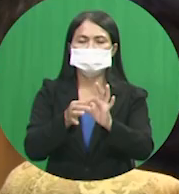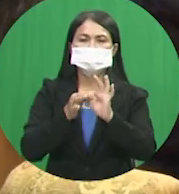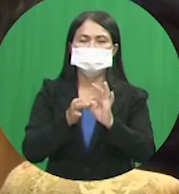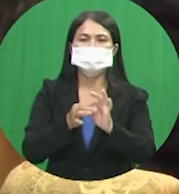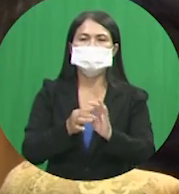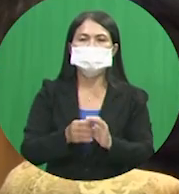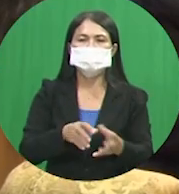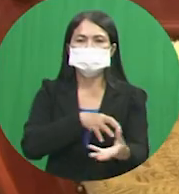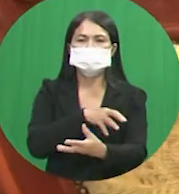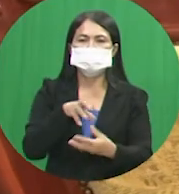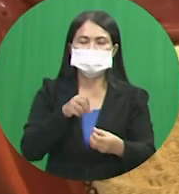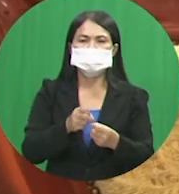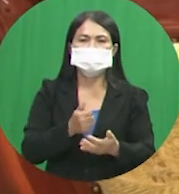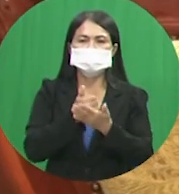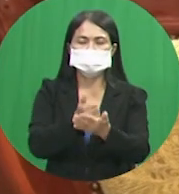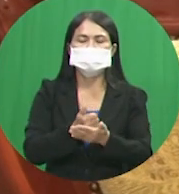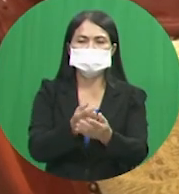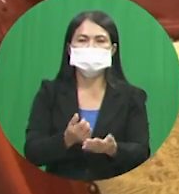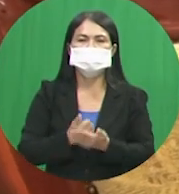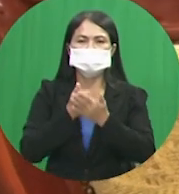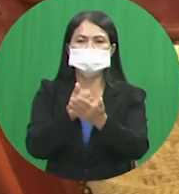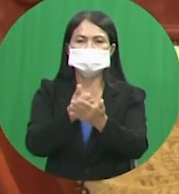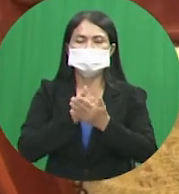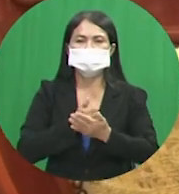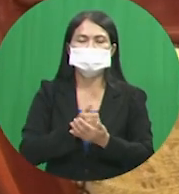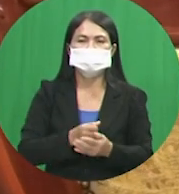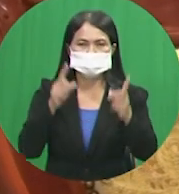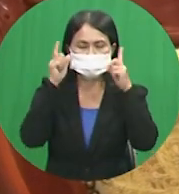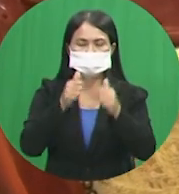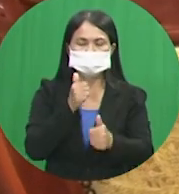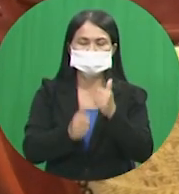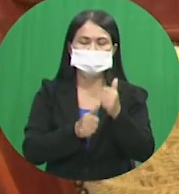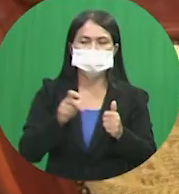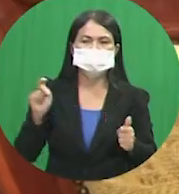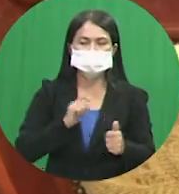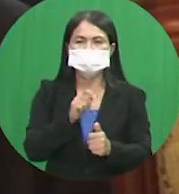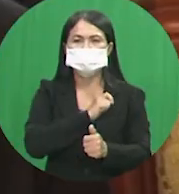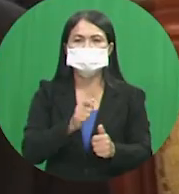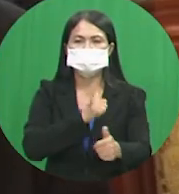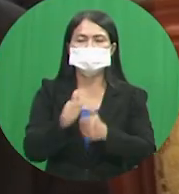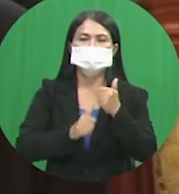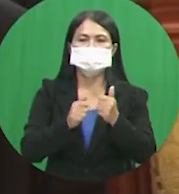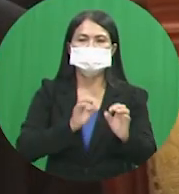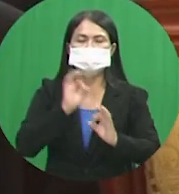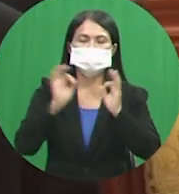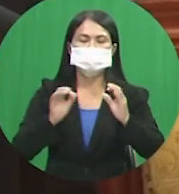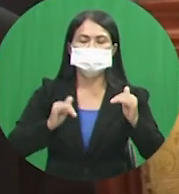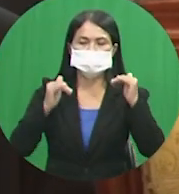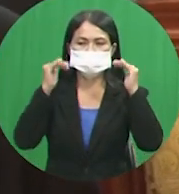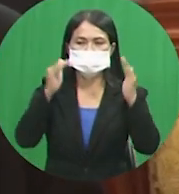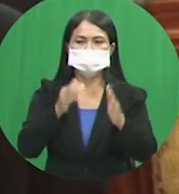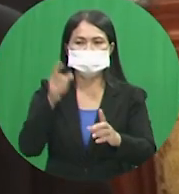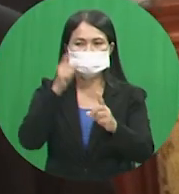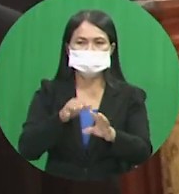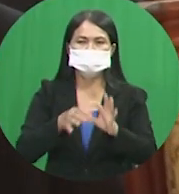ปูนจุ่มนองกาช่วยเหนียเตอร์เวนเตอร์มองไอยูดอมรัฐมนตรีคิวกันยัดบานสำแดงในการวีดำลายปัวจมปั